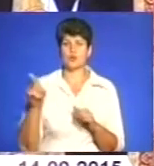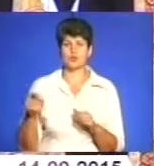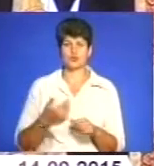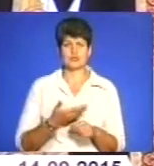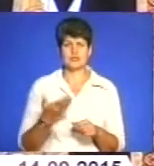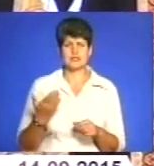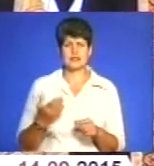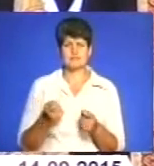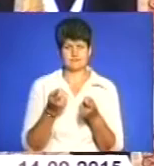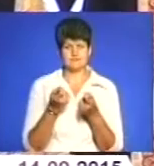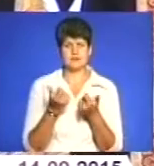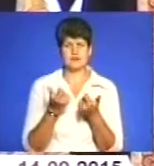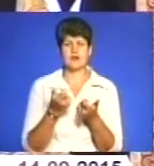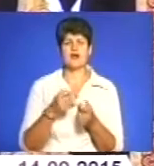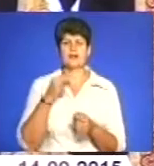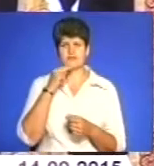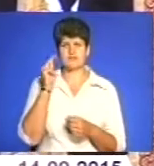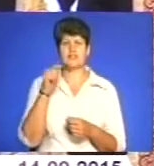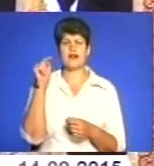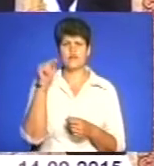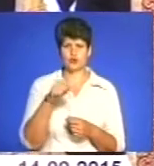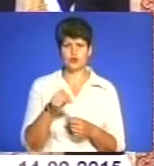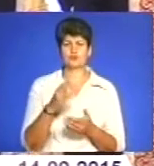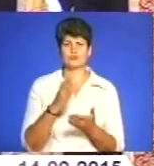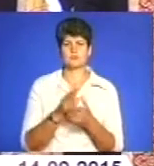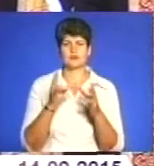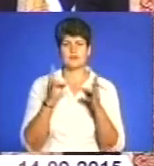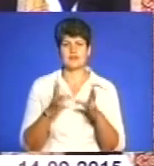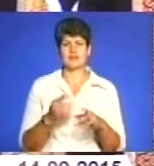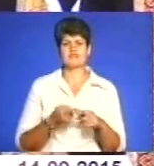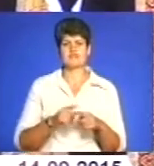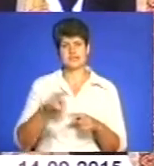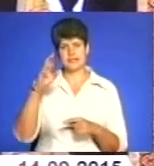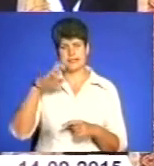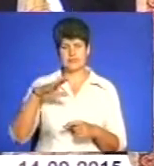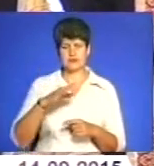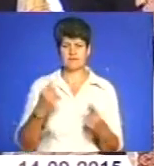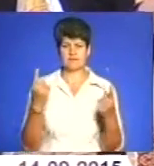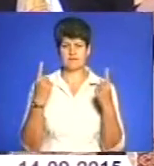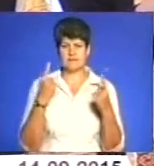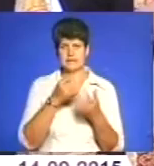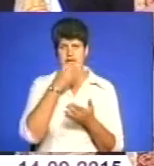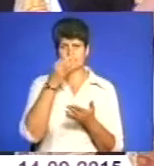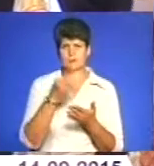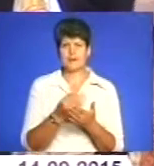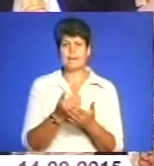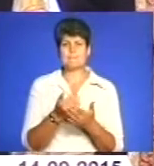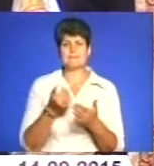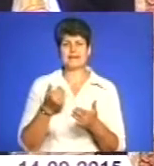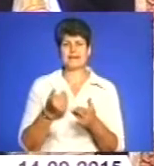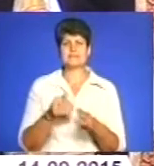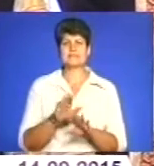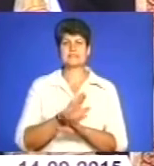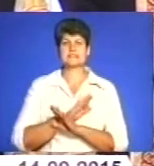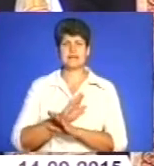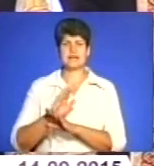невеличка, але вина в тому, що сталася така біда в цій державі. Велика відповідальність перед загиблими,